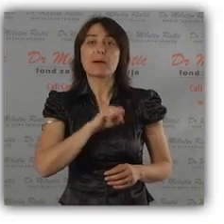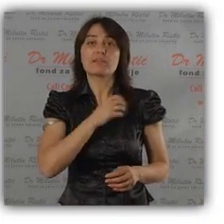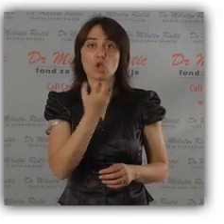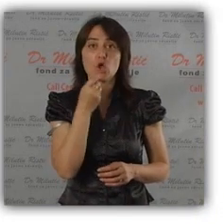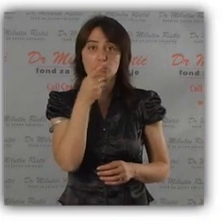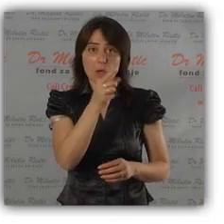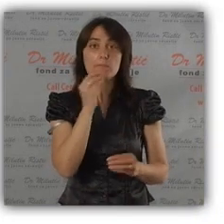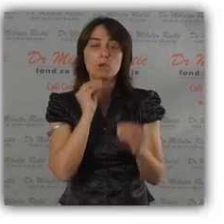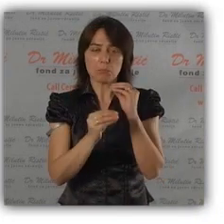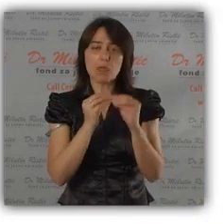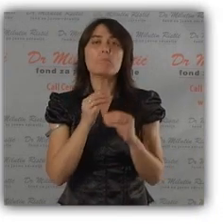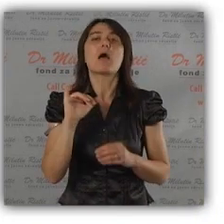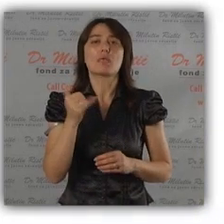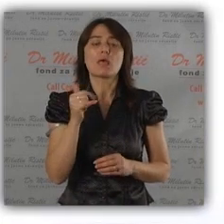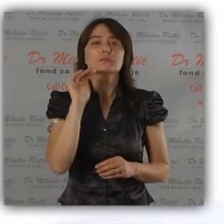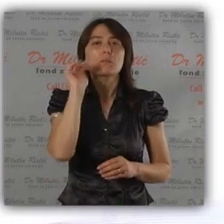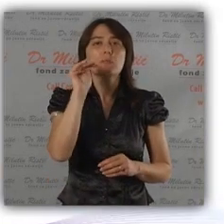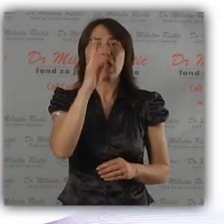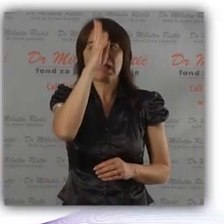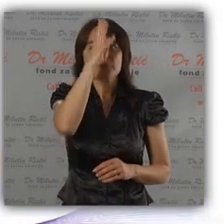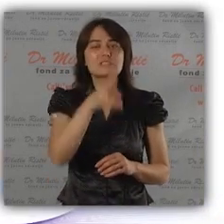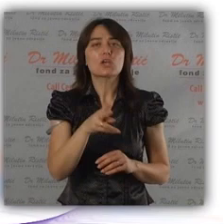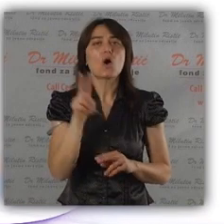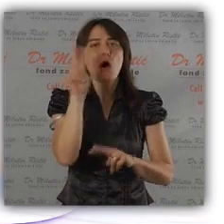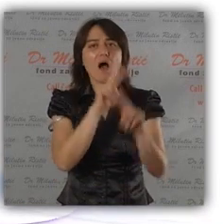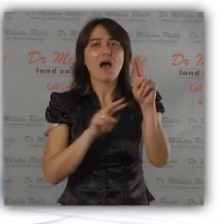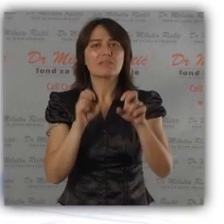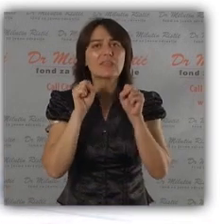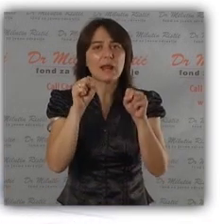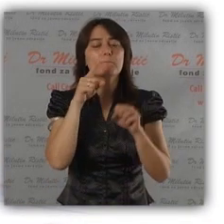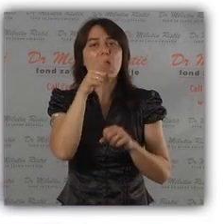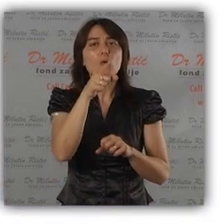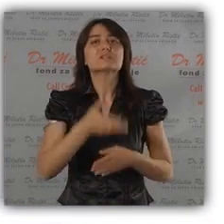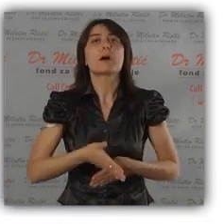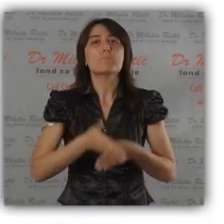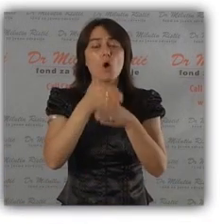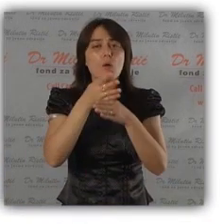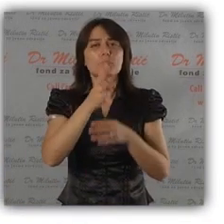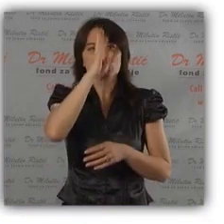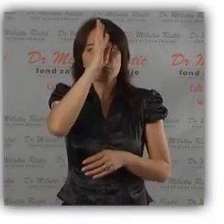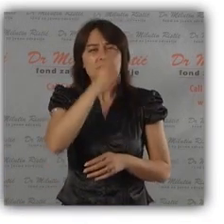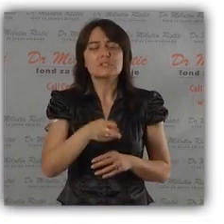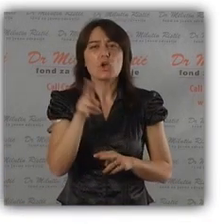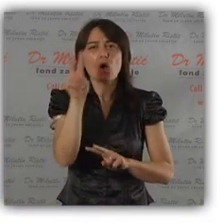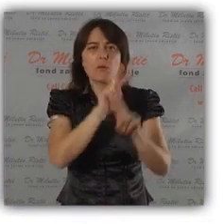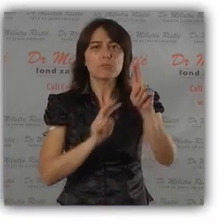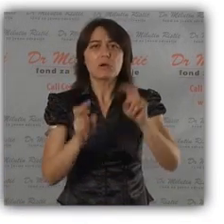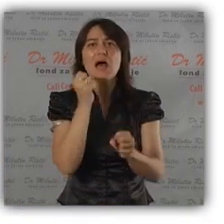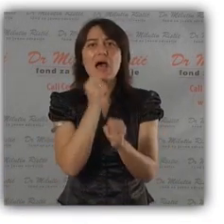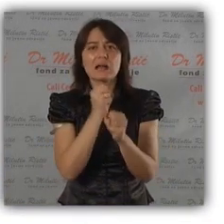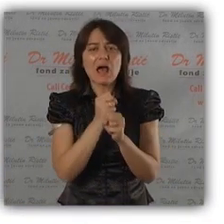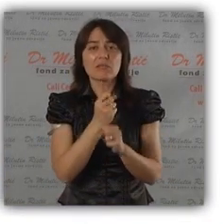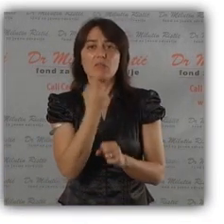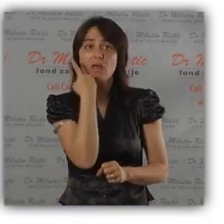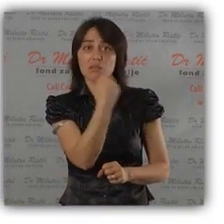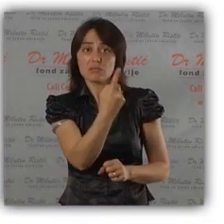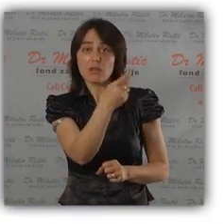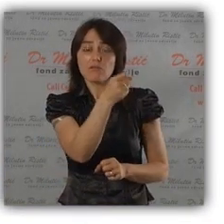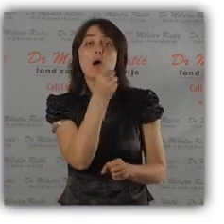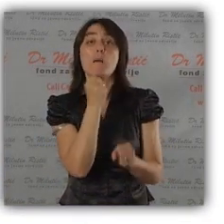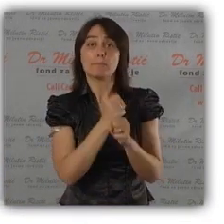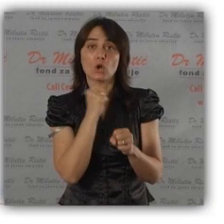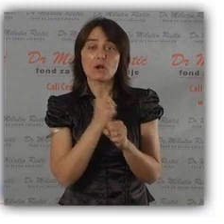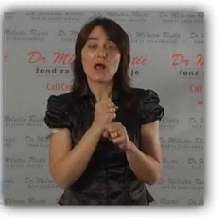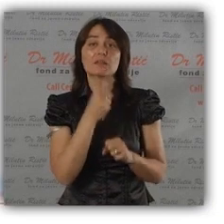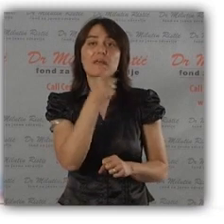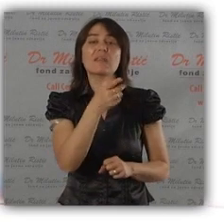kada osoba pati od ovog problema jeste da se obrati psihoterapeutu za pomoć, jer bi kroz psihoterapijski rad